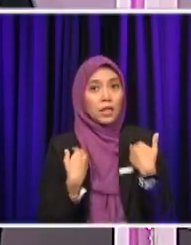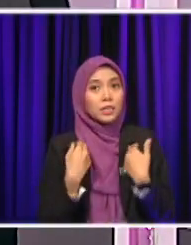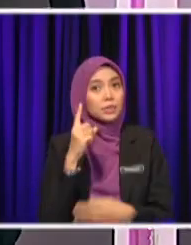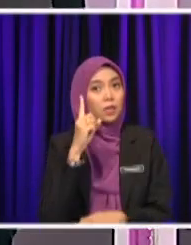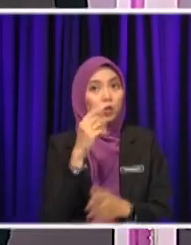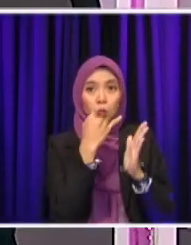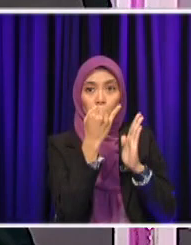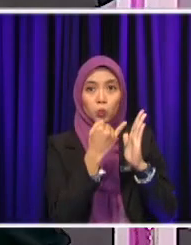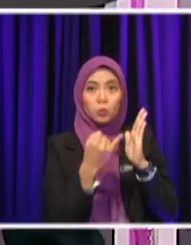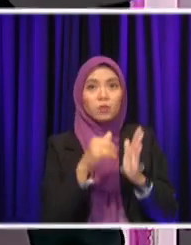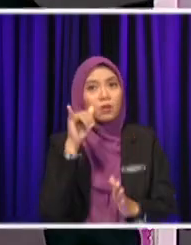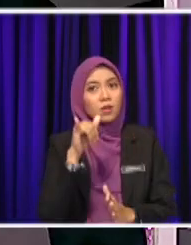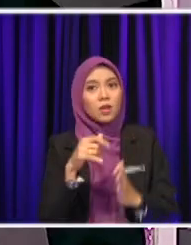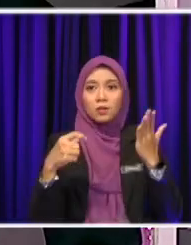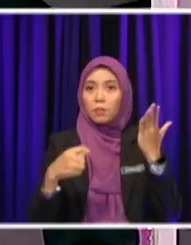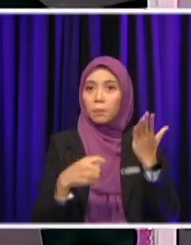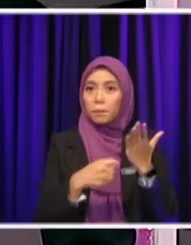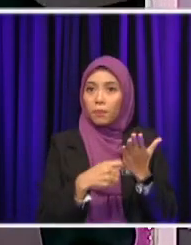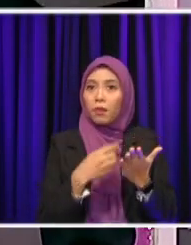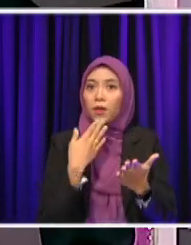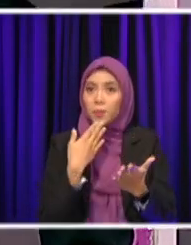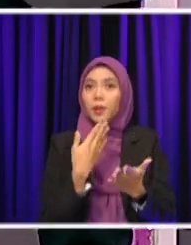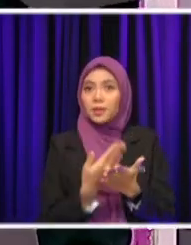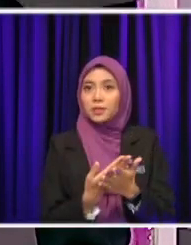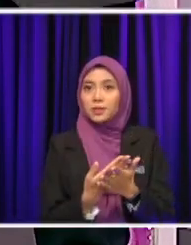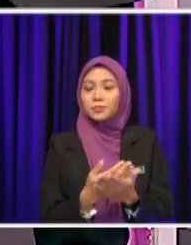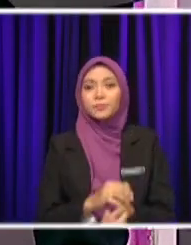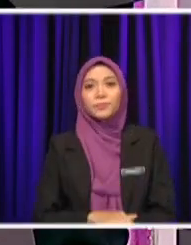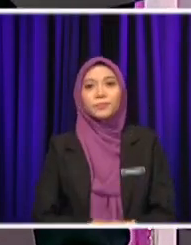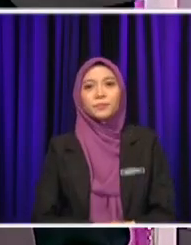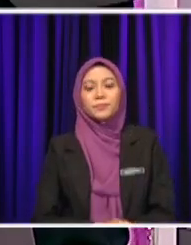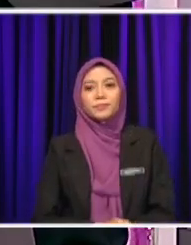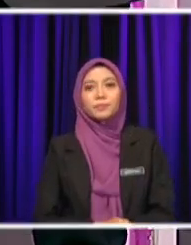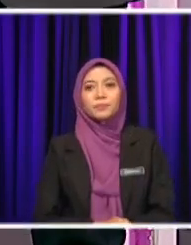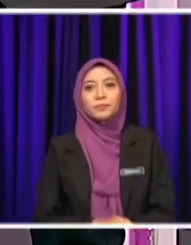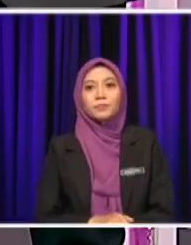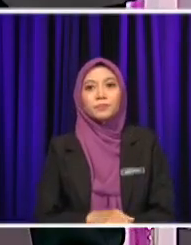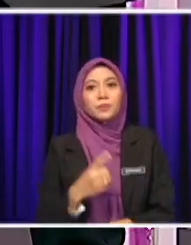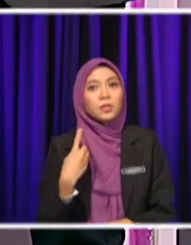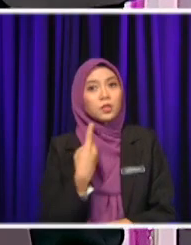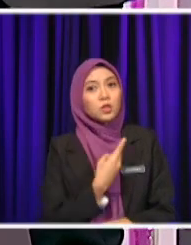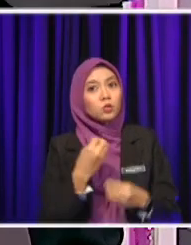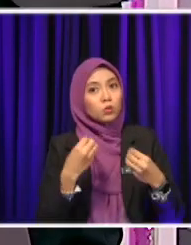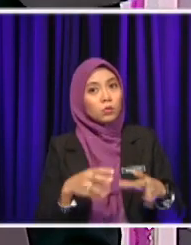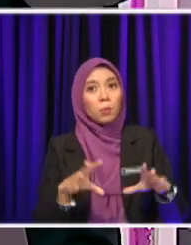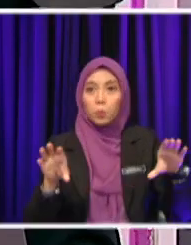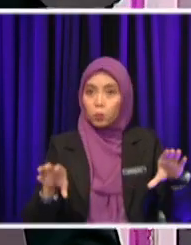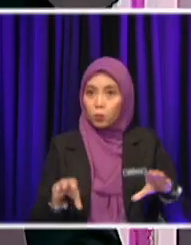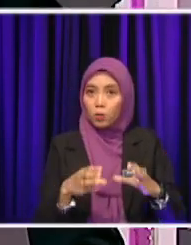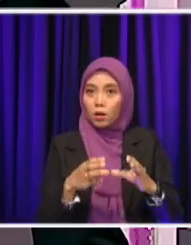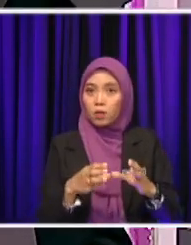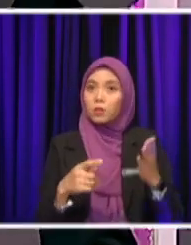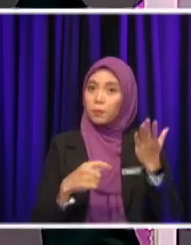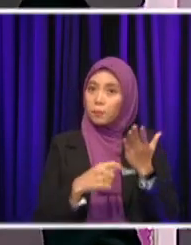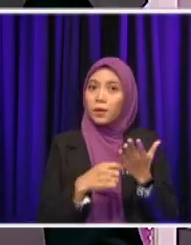telah ditambah baik. Okey, ada satu lakaran yang telah ditambah baiklah. Kita sudah melalui proses penambah